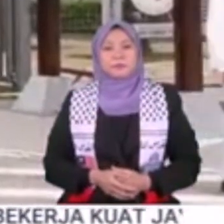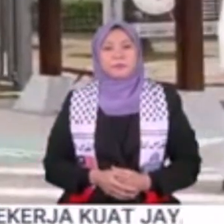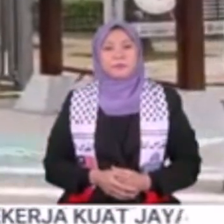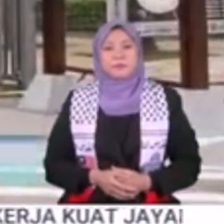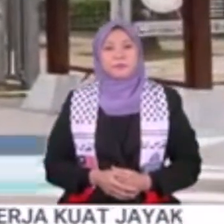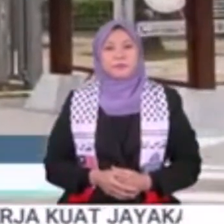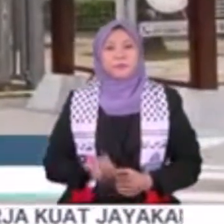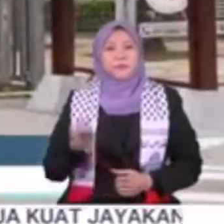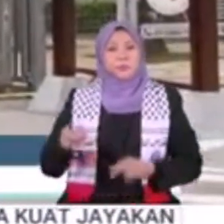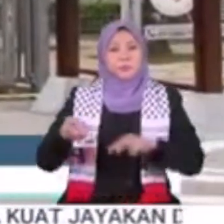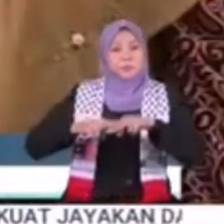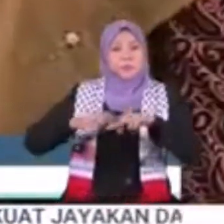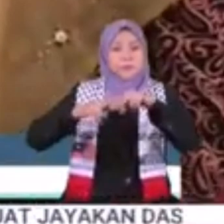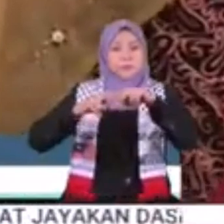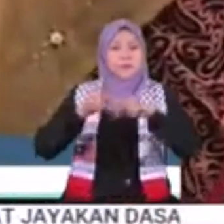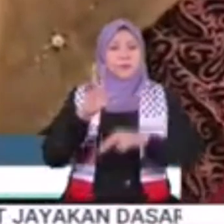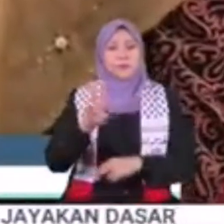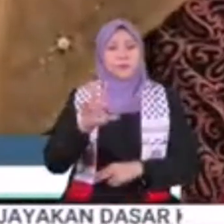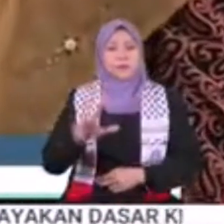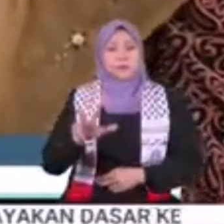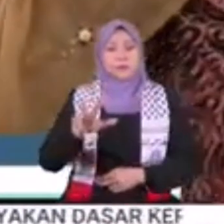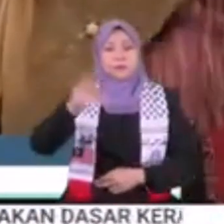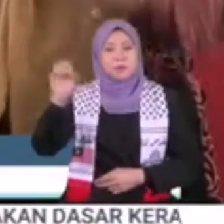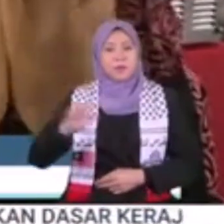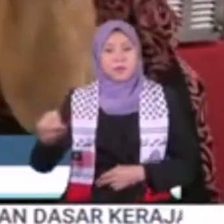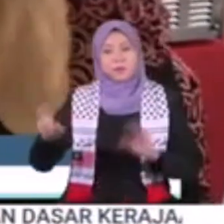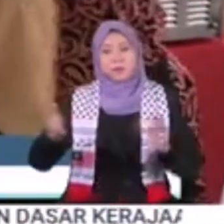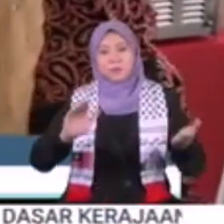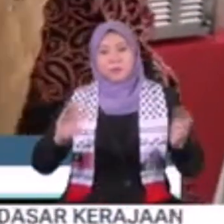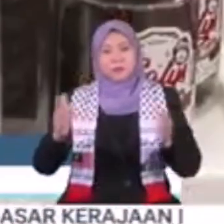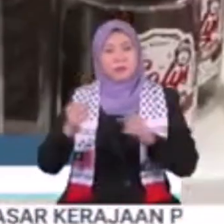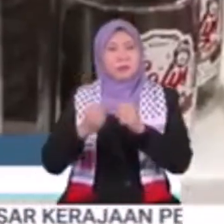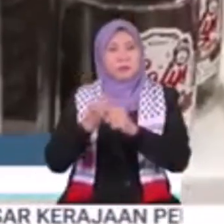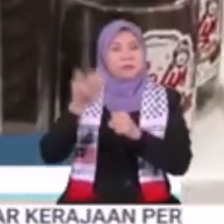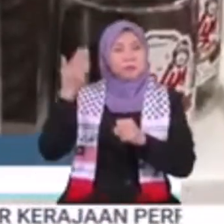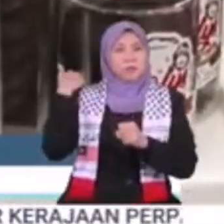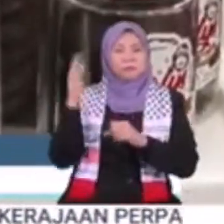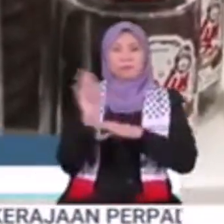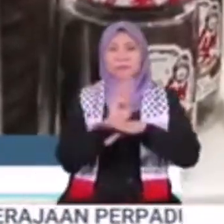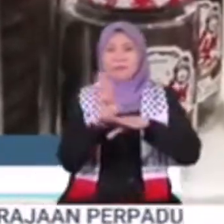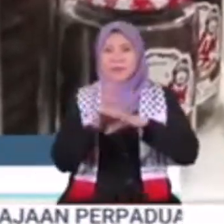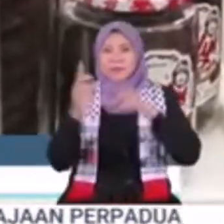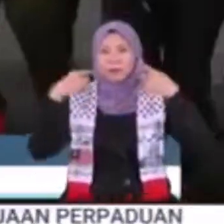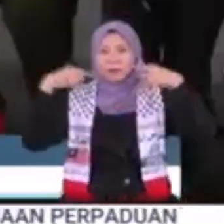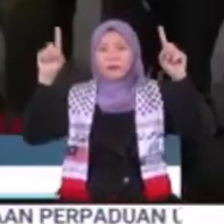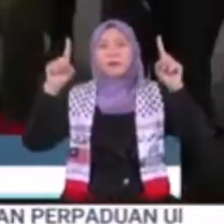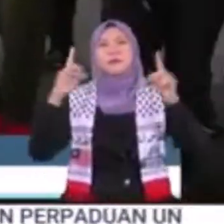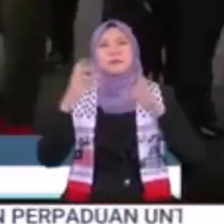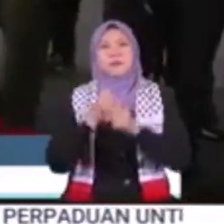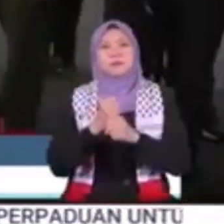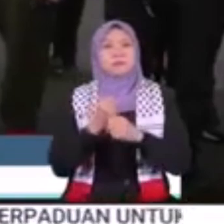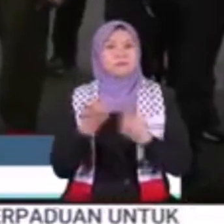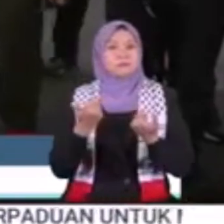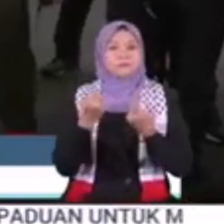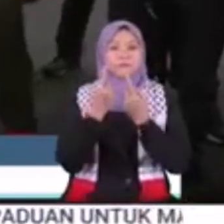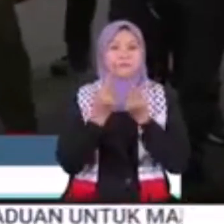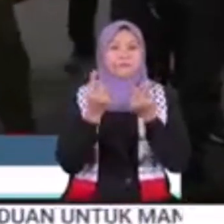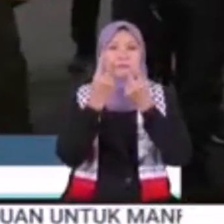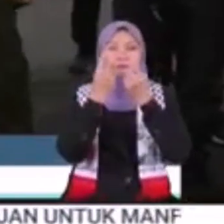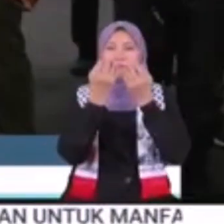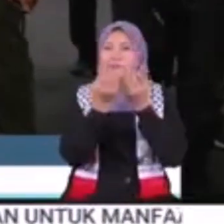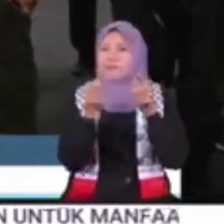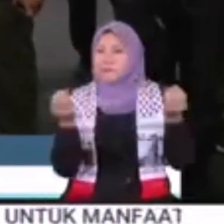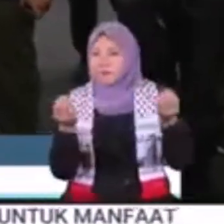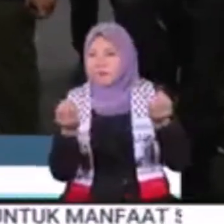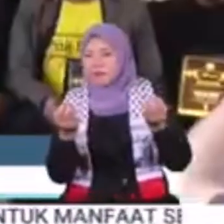Ia menunjukkan peningkatan sebanyak 73% berbanding tahun sebelumnya. Usahawan yang berjaya turut diraih dalam graduasi peserta